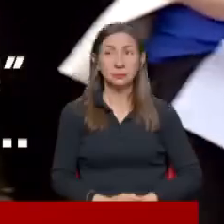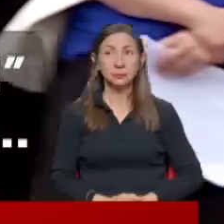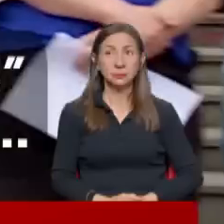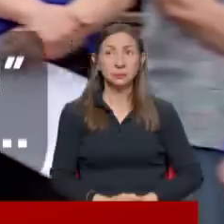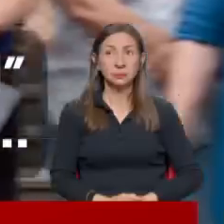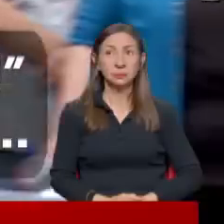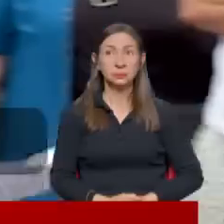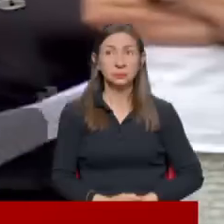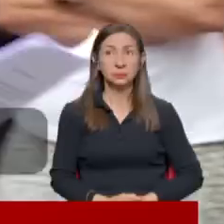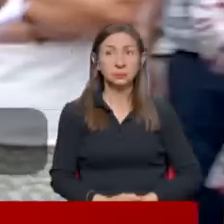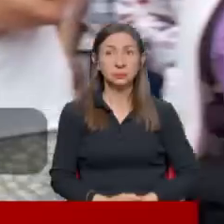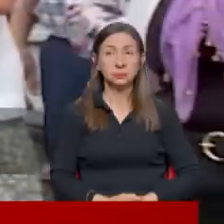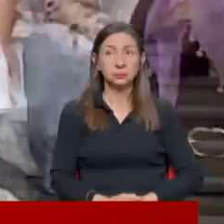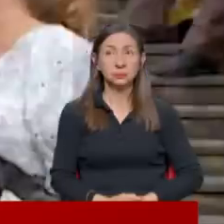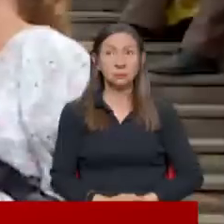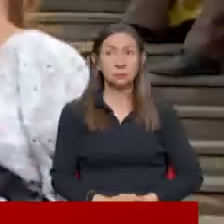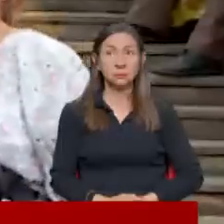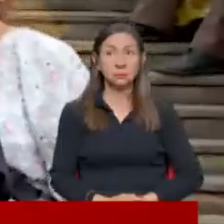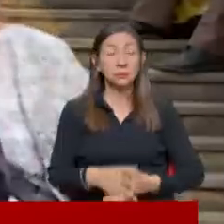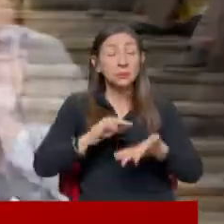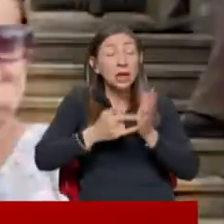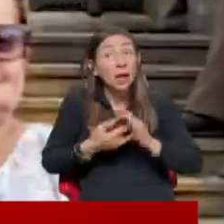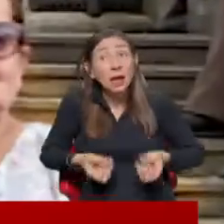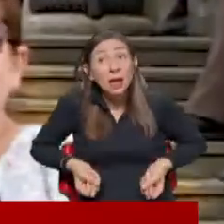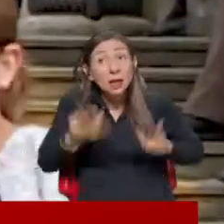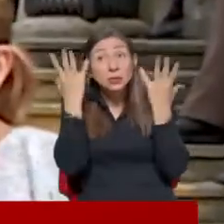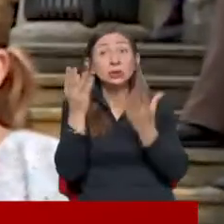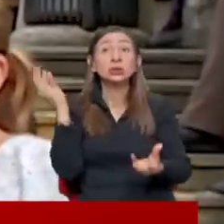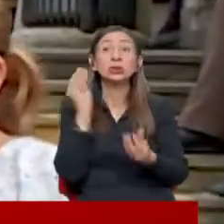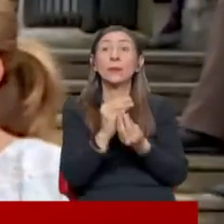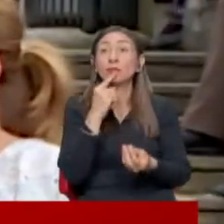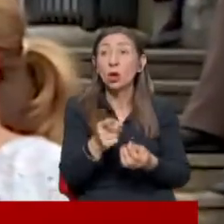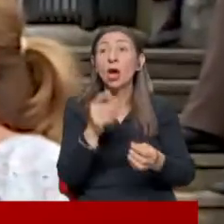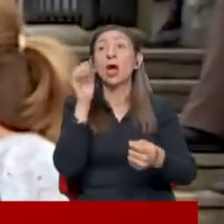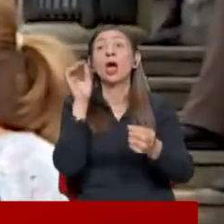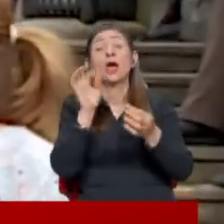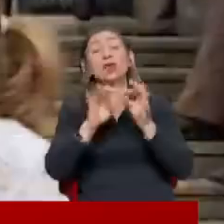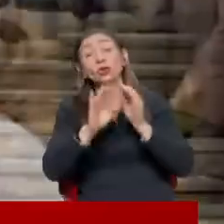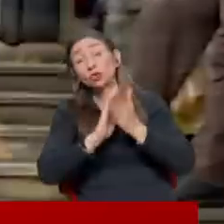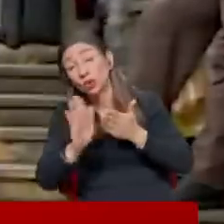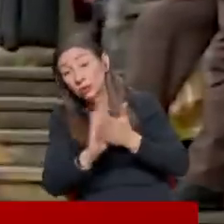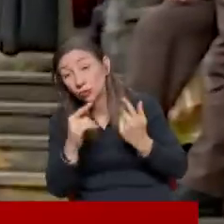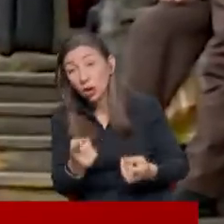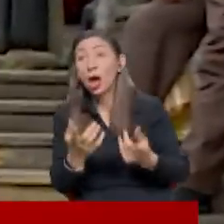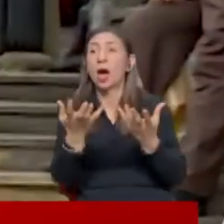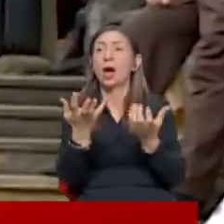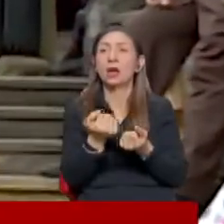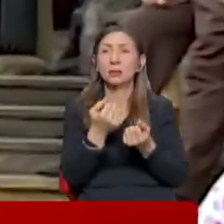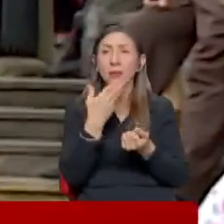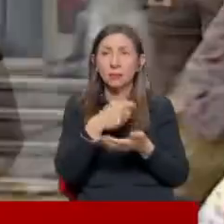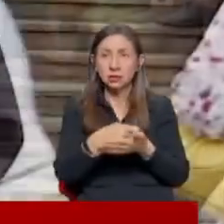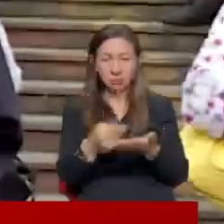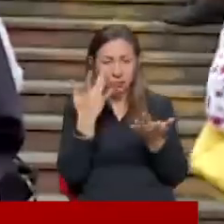Açız. İnsan yaşamak istiyoruz arkadaşlar. Geçinemiyoruz. Zam diyorlar. Düzelteceğiz diyorlar. Aldığımız emekli